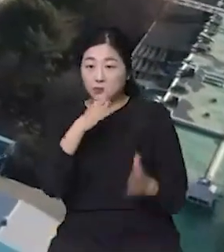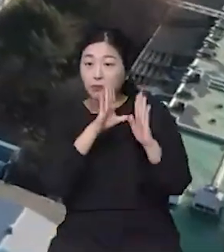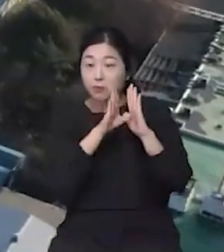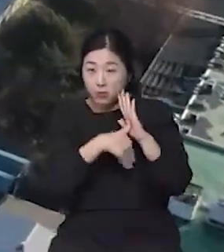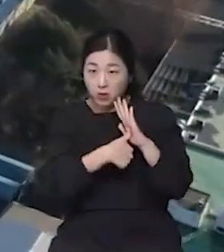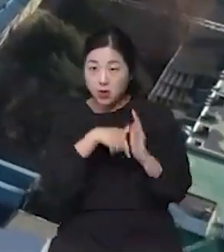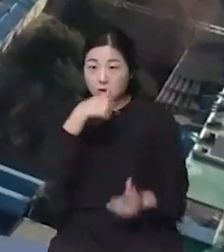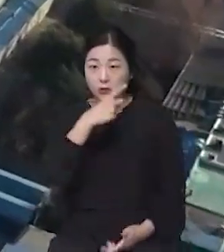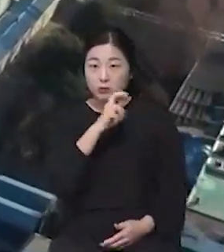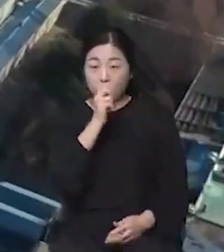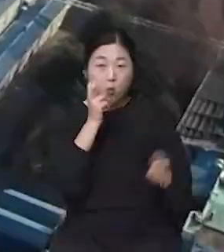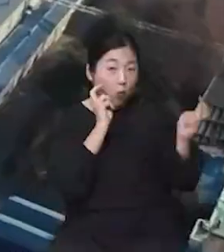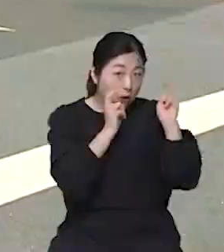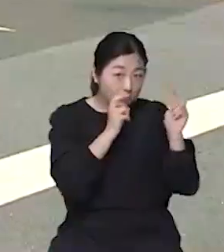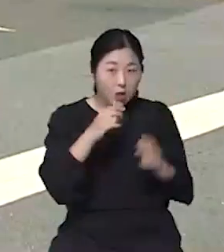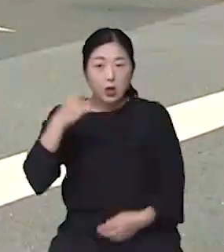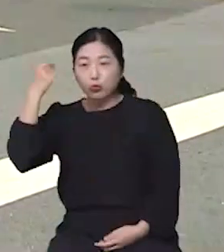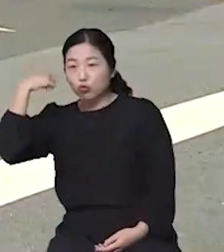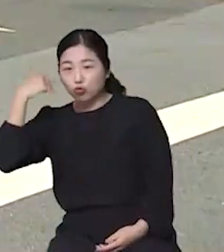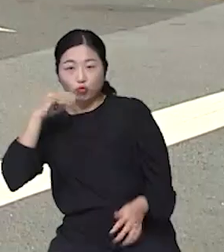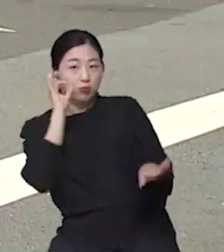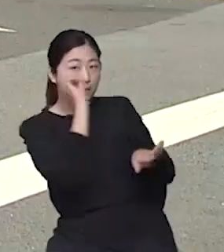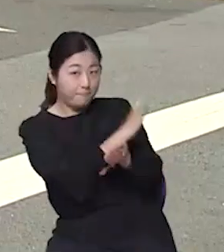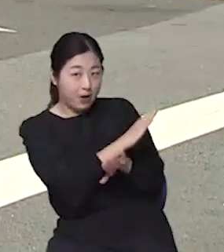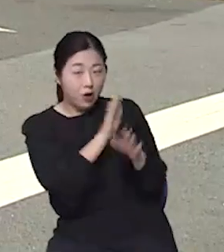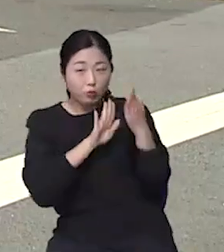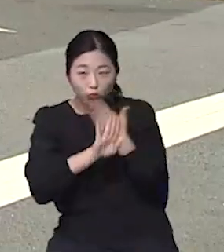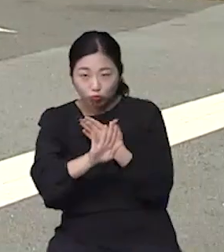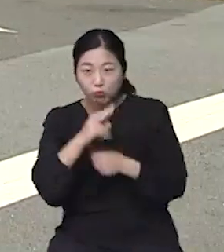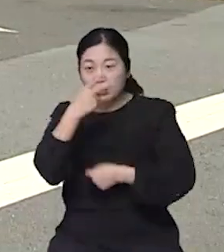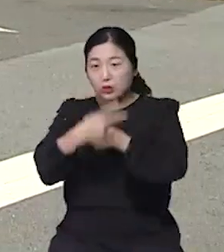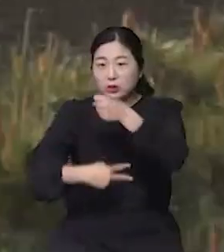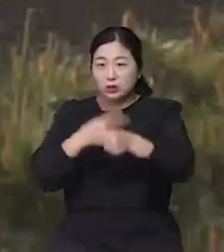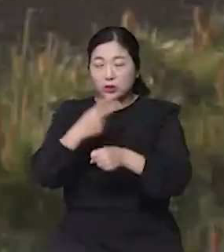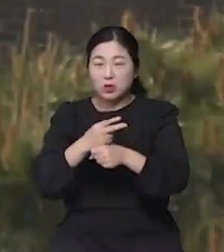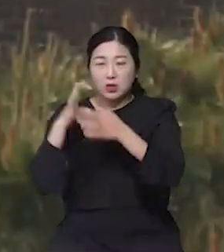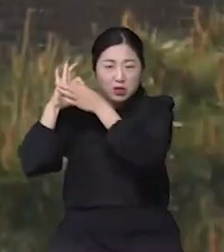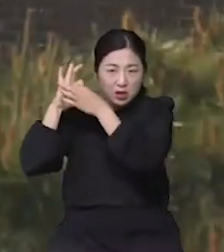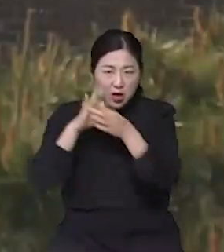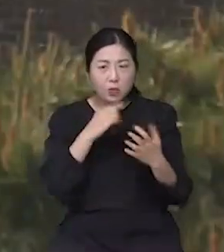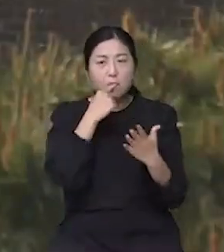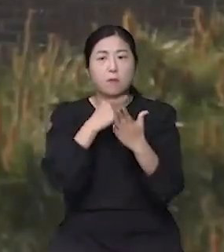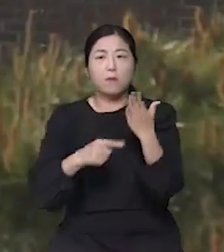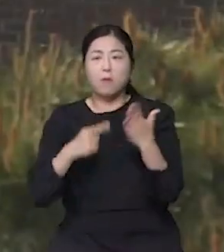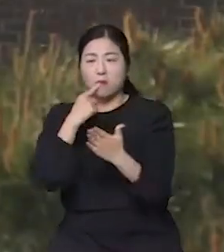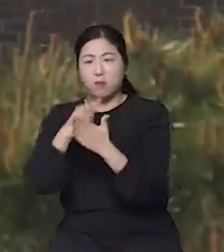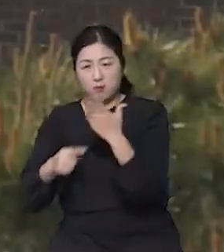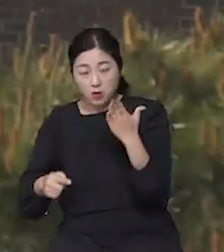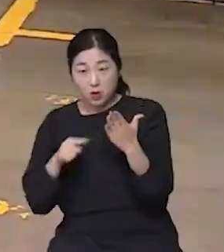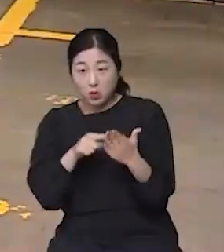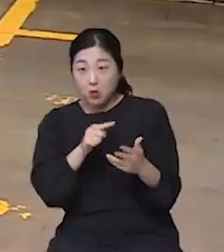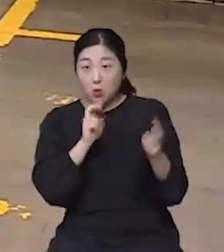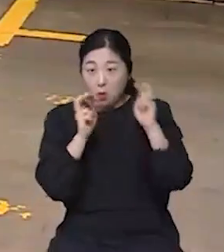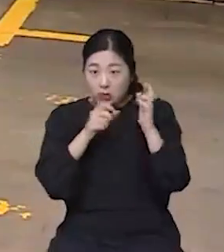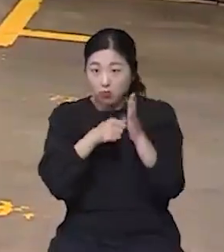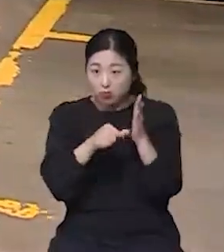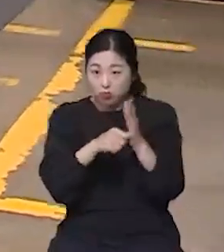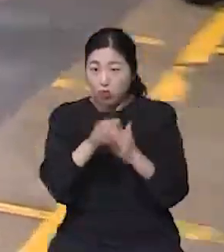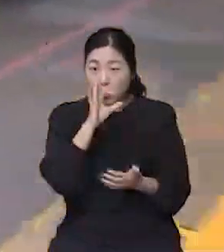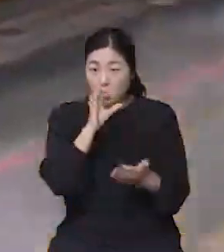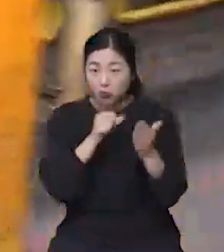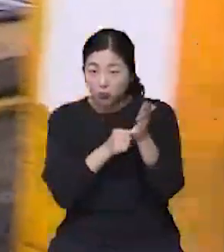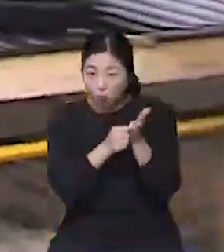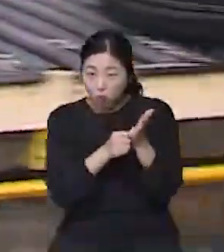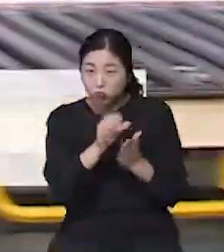지난 2018년 중국 더블스타에 매각된 뒤 최근 2년 연속 적자에 빠진 금호타이어. 타이어의 원재료인